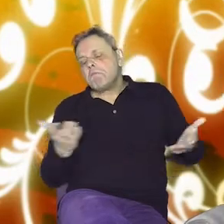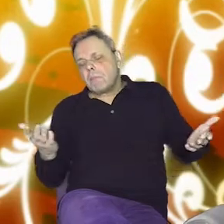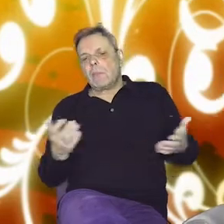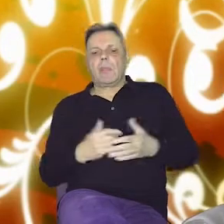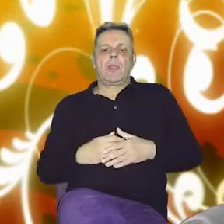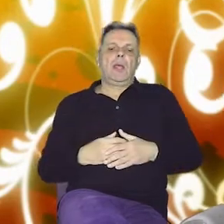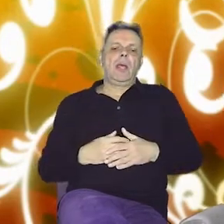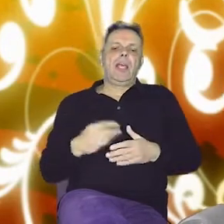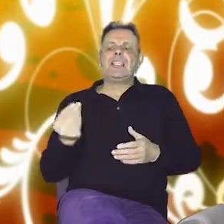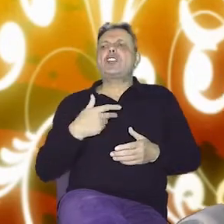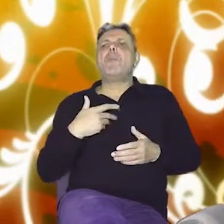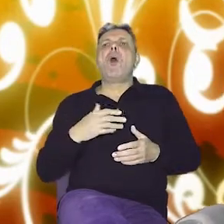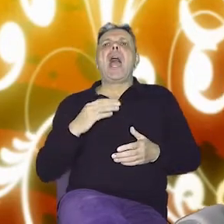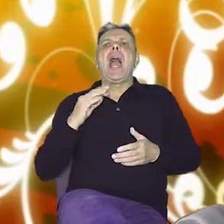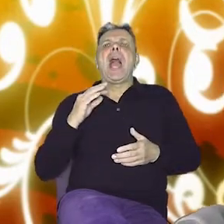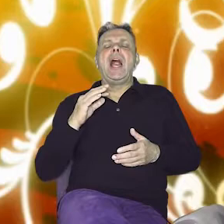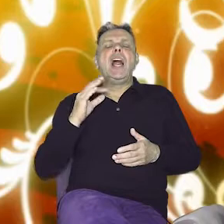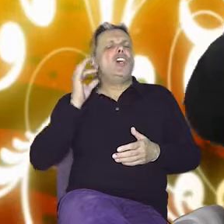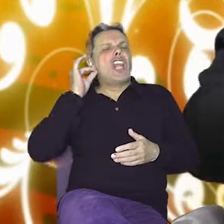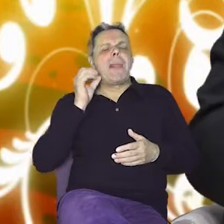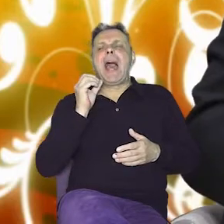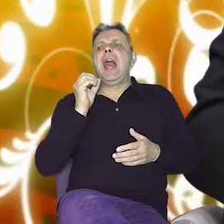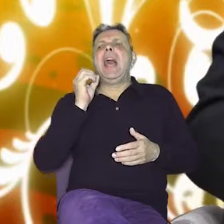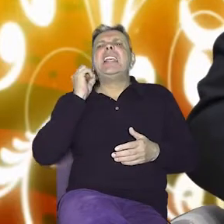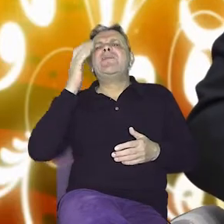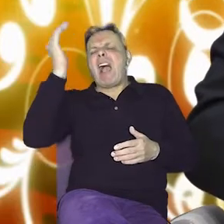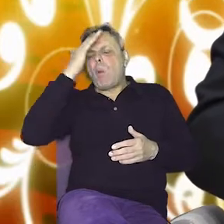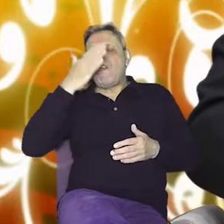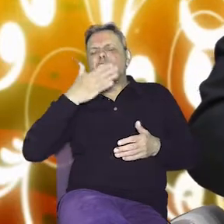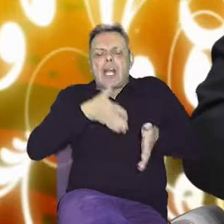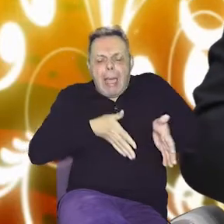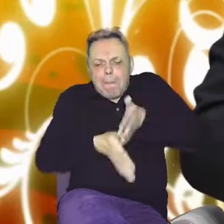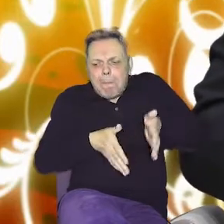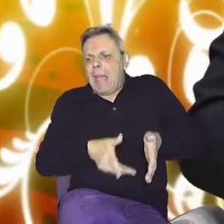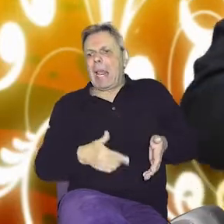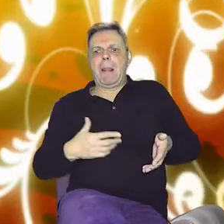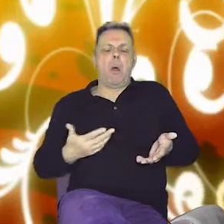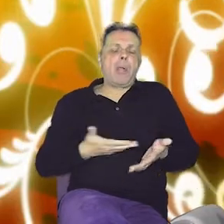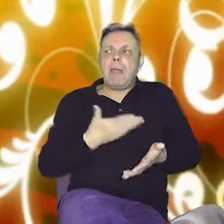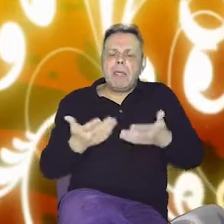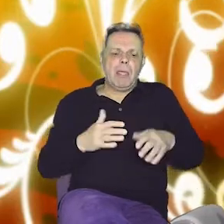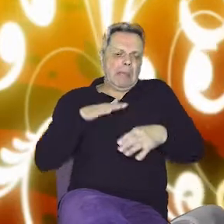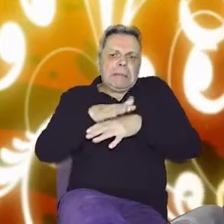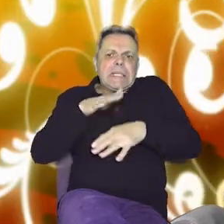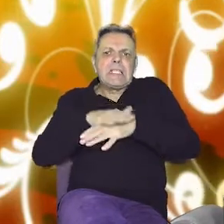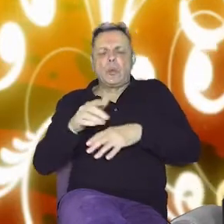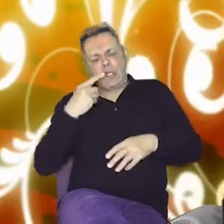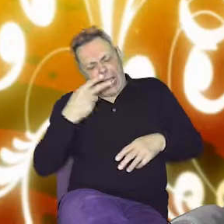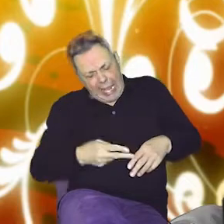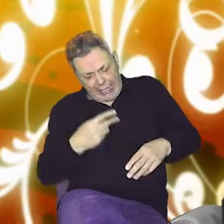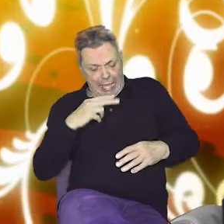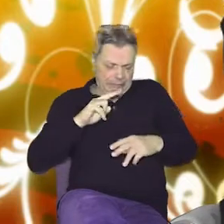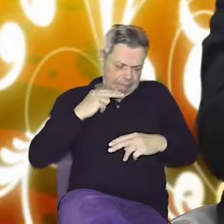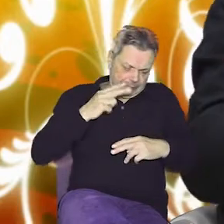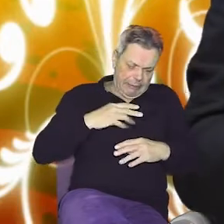ju, zakaj je moja žena svaku večer tamo mljacka se nešto po rekadi, pa struže, pa gleda,